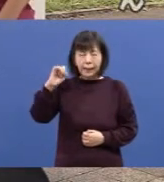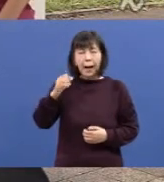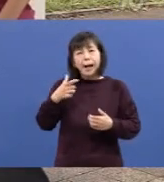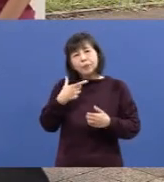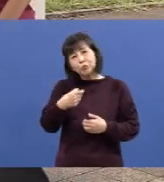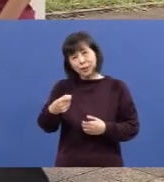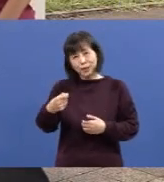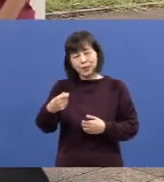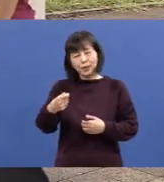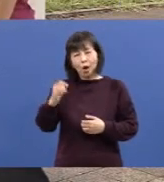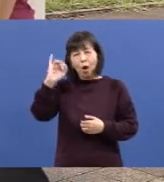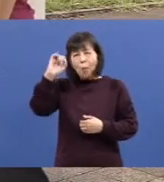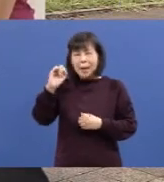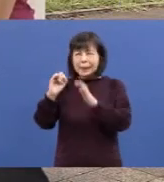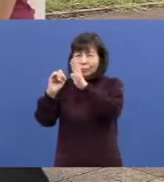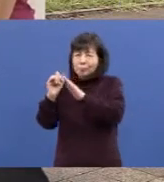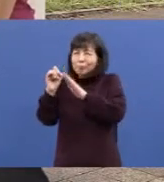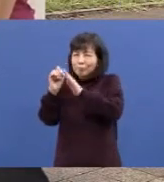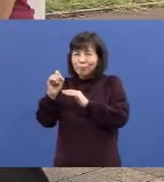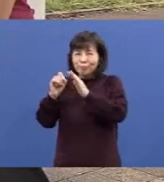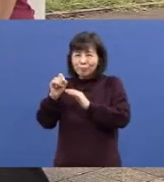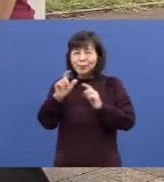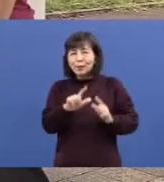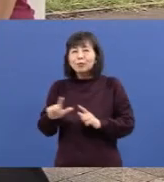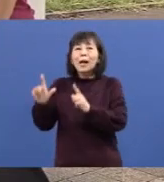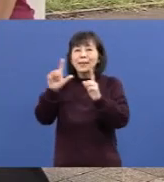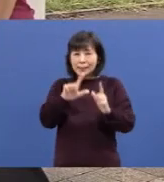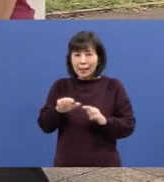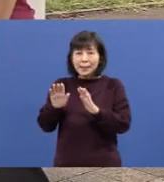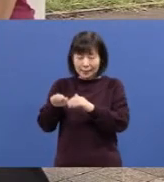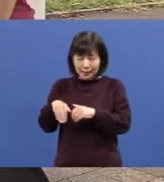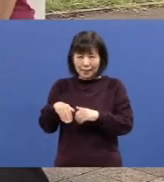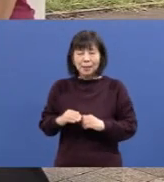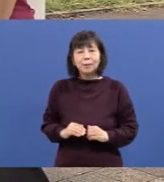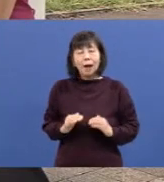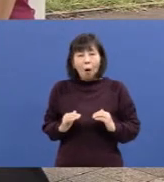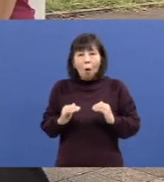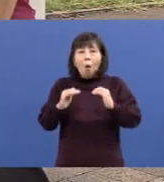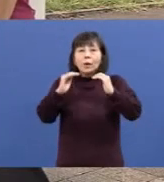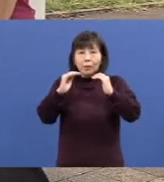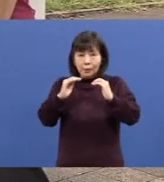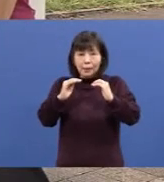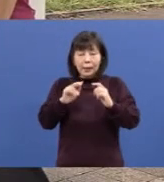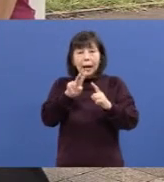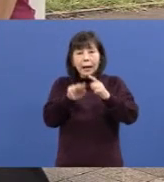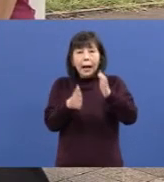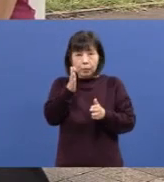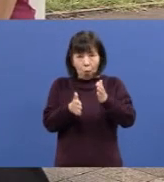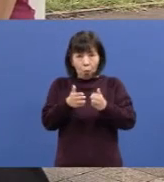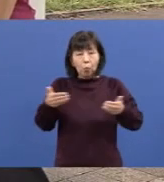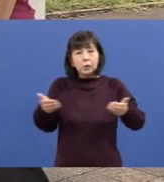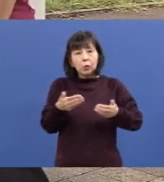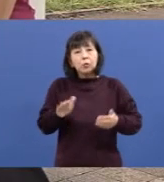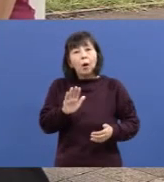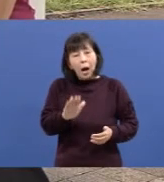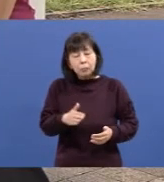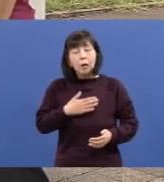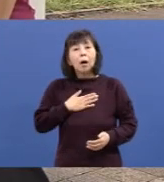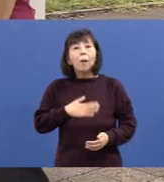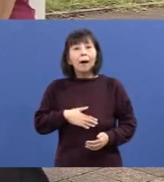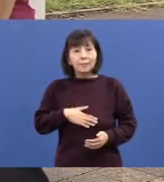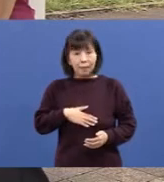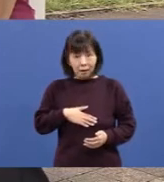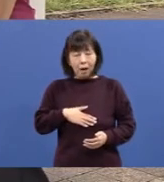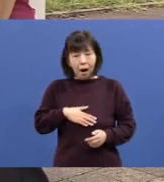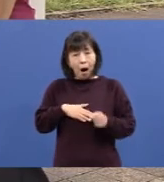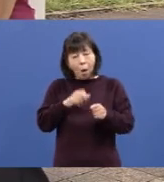で、すごいおばあちゃん子だったということもあって、でその後に介護職という介護の仕事があるということを